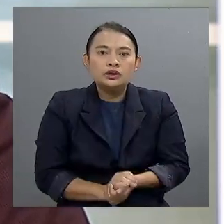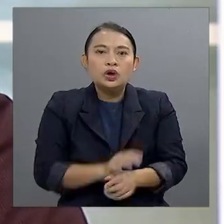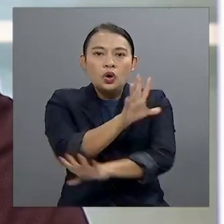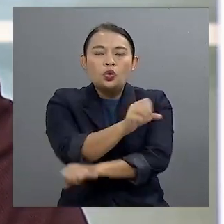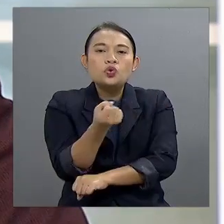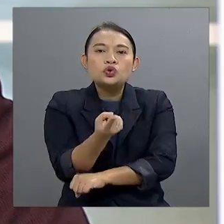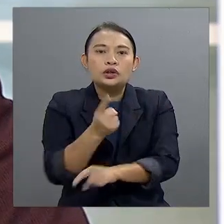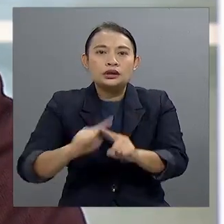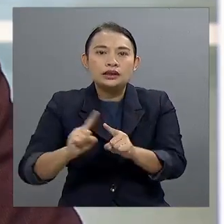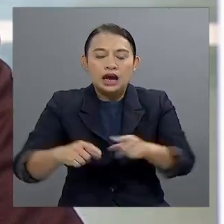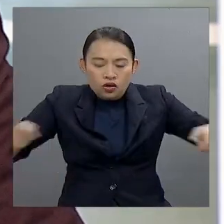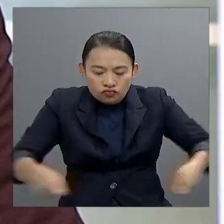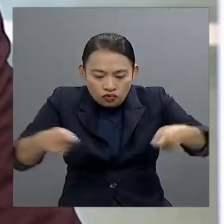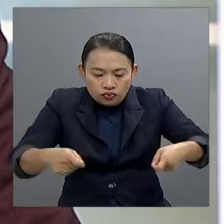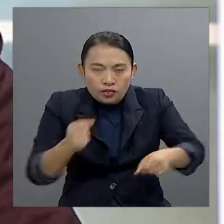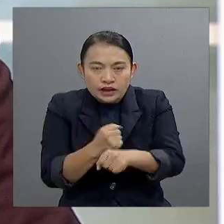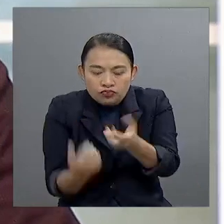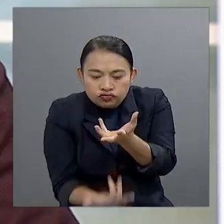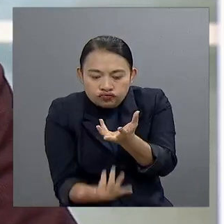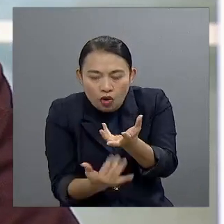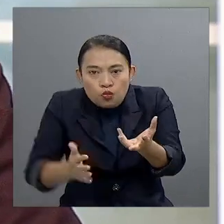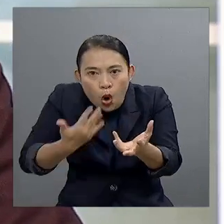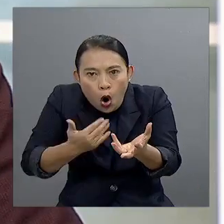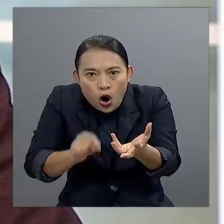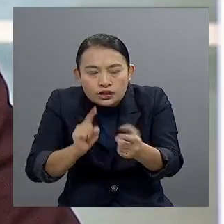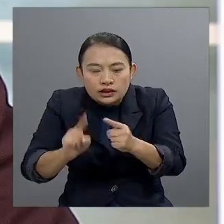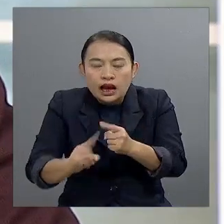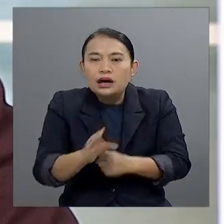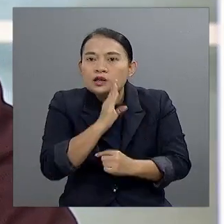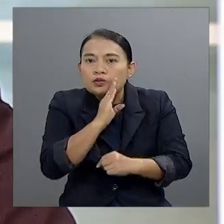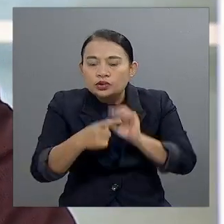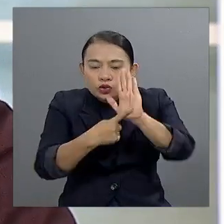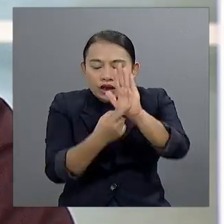แบบสุกสุกดิบๆไปก่อนนะครับถ้าเกิดว่าเอามาปิ้งเอามาย่างหรือว่